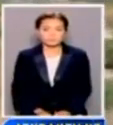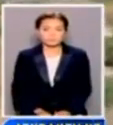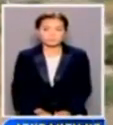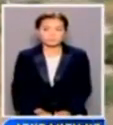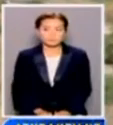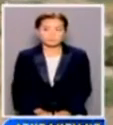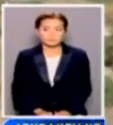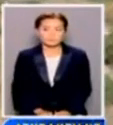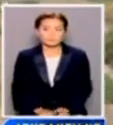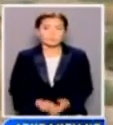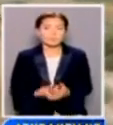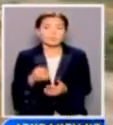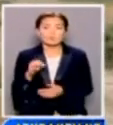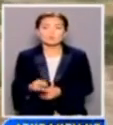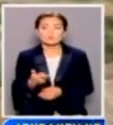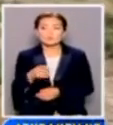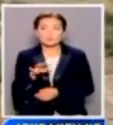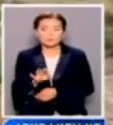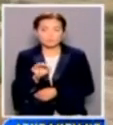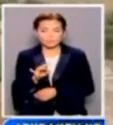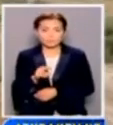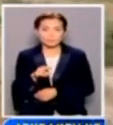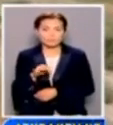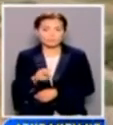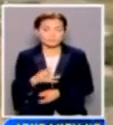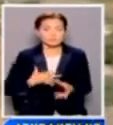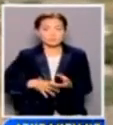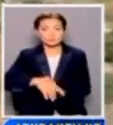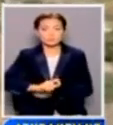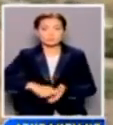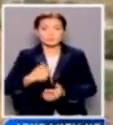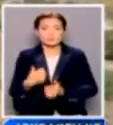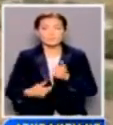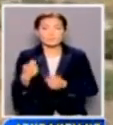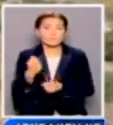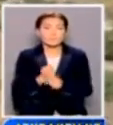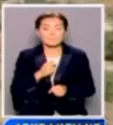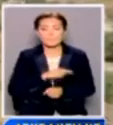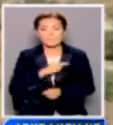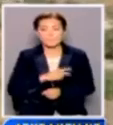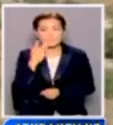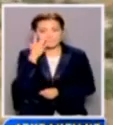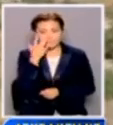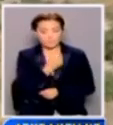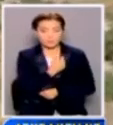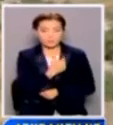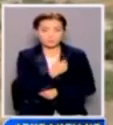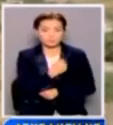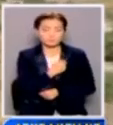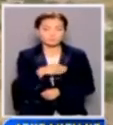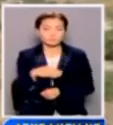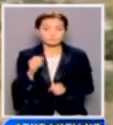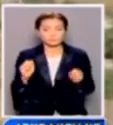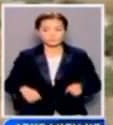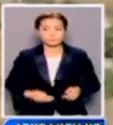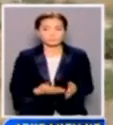Мы предоставили ключи от геопортала Атырау всем районам. По этому же ключу каждое крестьянское хозяйство или желающие граждане